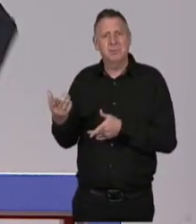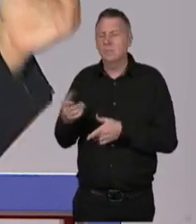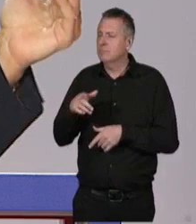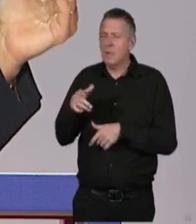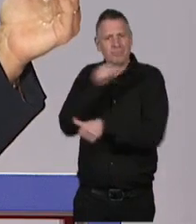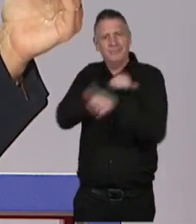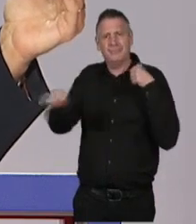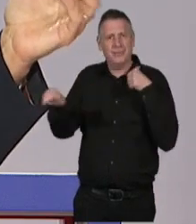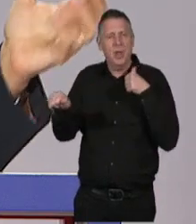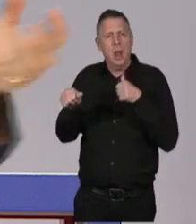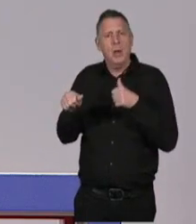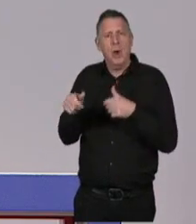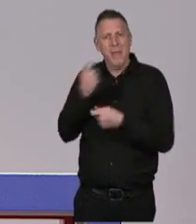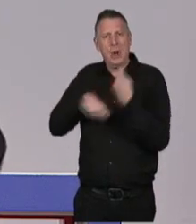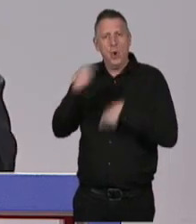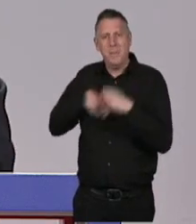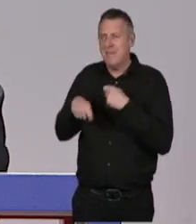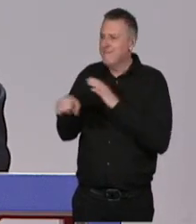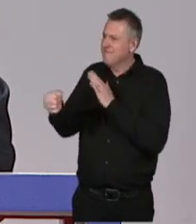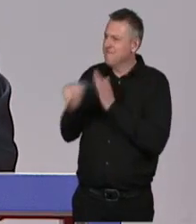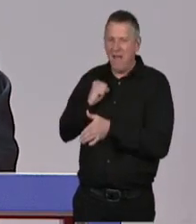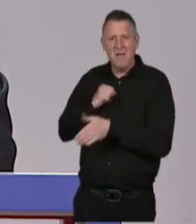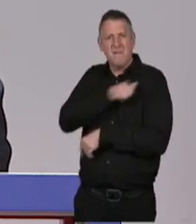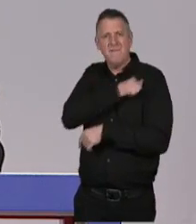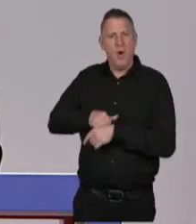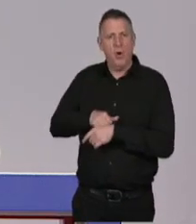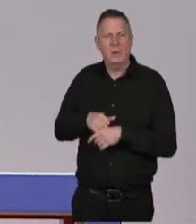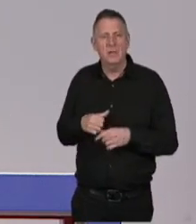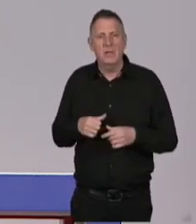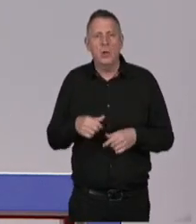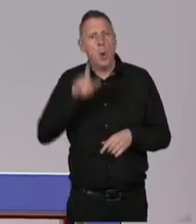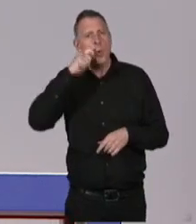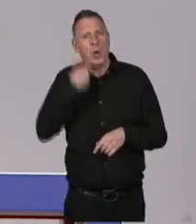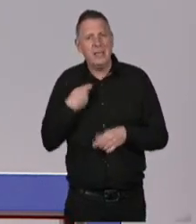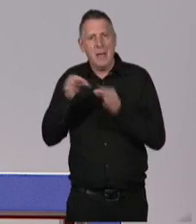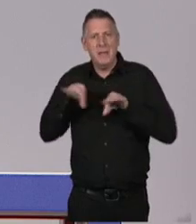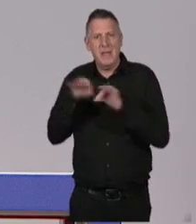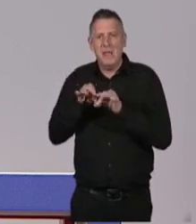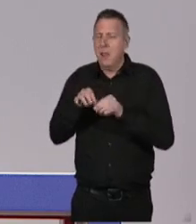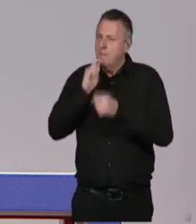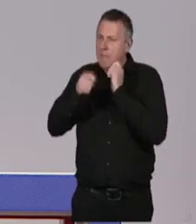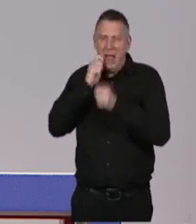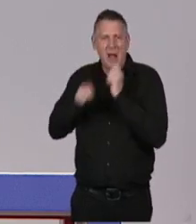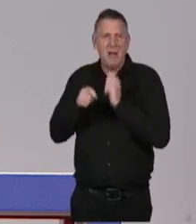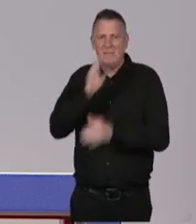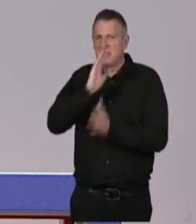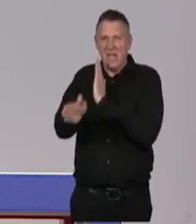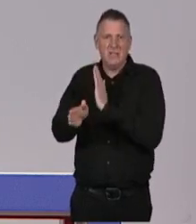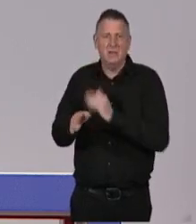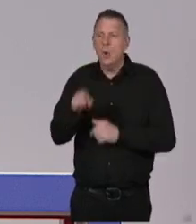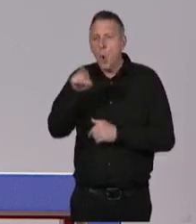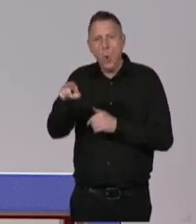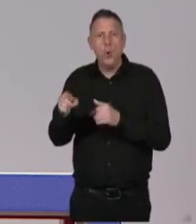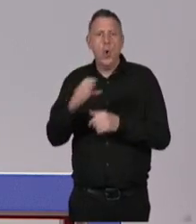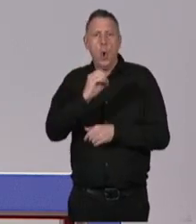économiques drastiques. Aux Ukrainiens, il faut parler avec franchise et leur dire que l'adhésion à l'OTAN n'est pas à l'ordre du